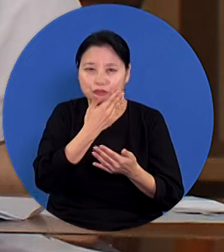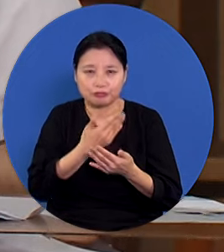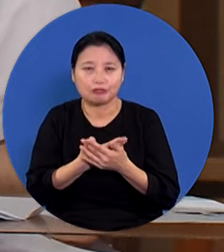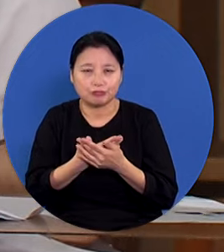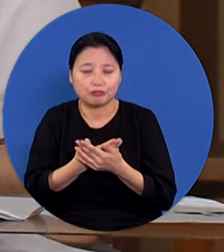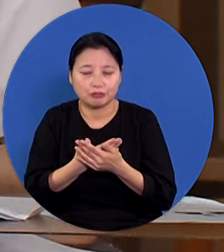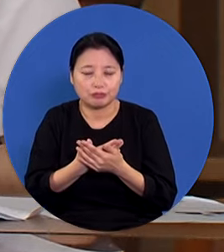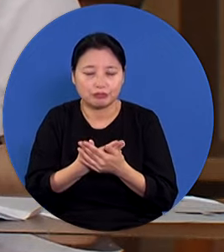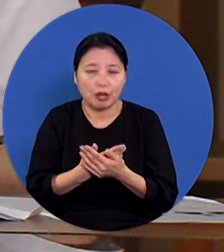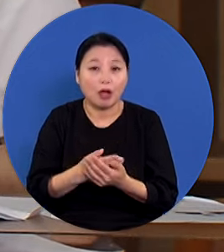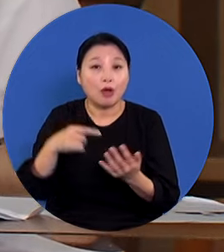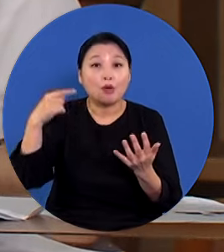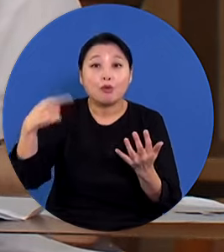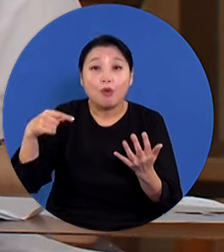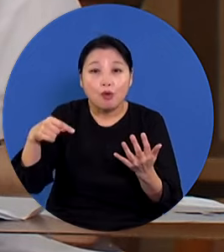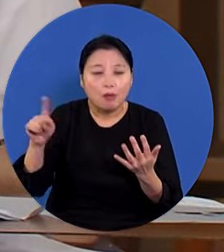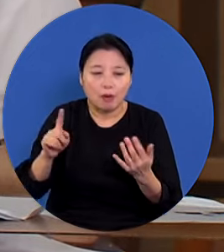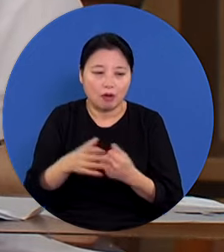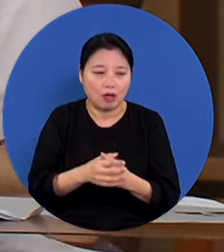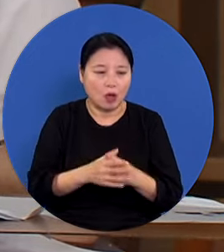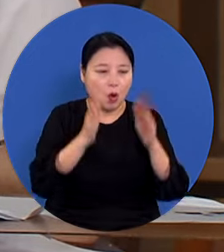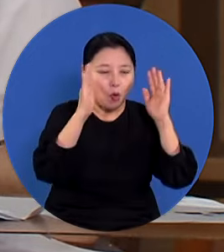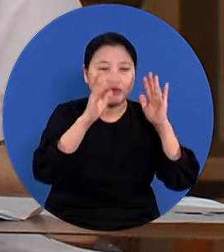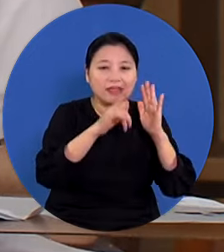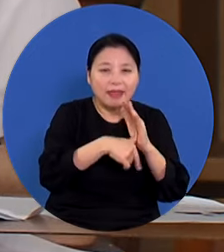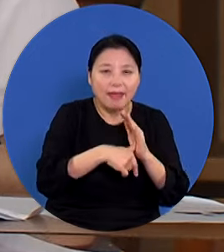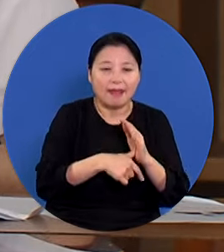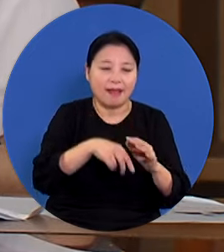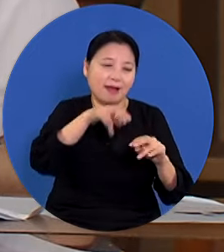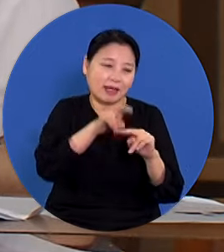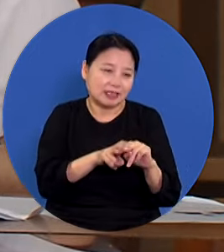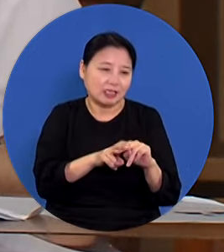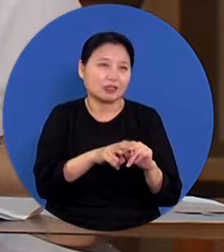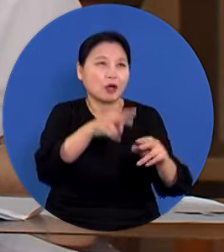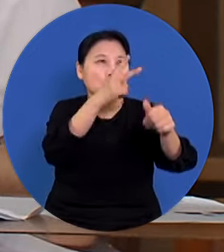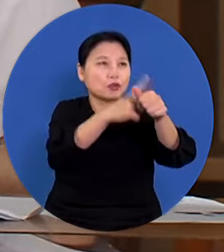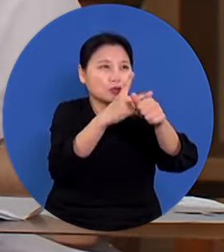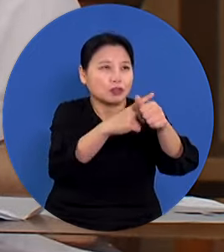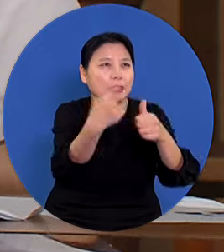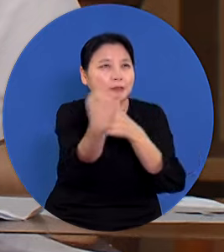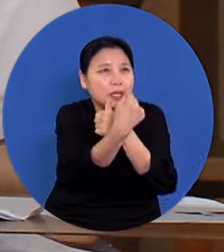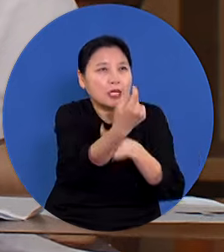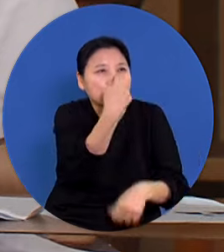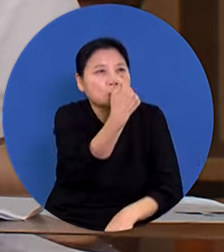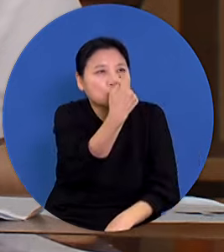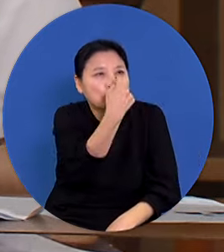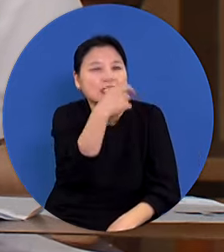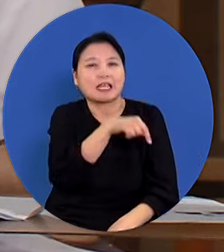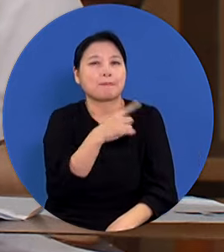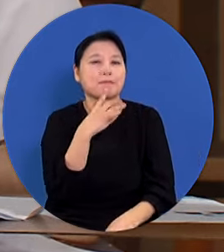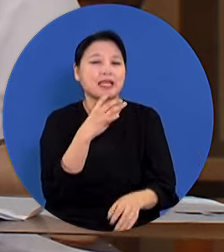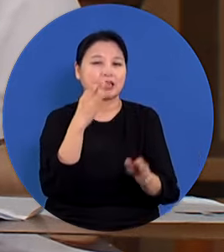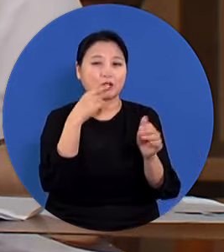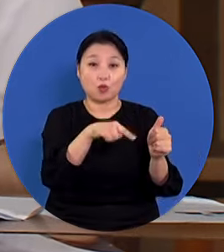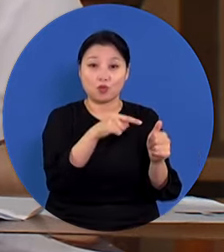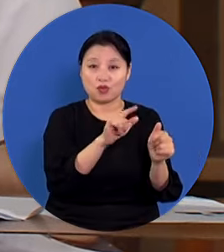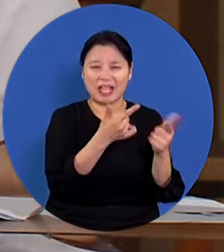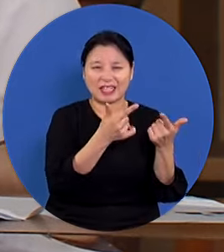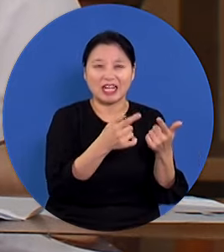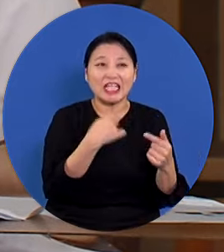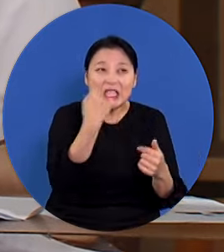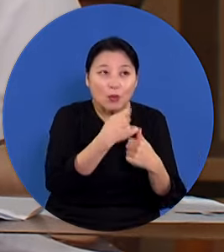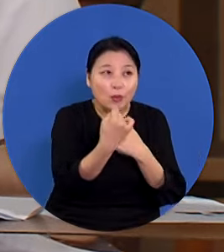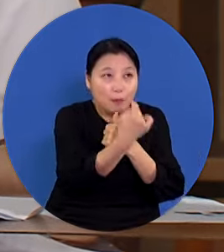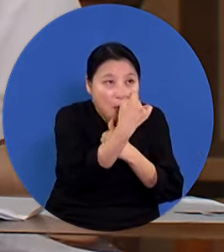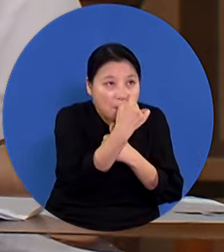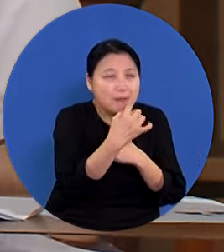어떤 교육이라는 게 꼭 이렇게 수업 시간에 그렇죠. 앉아서 어떤 과목을 듣고 예. 내가 이론적으로 가르쳐야 교육이